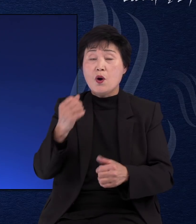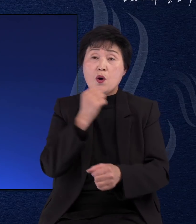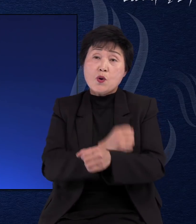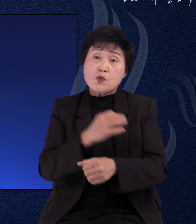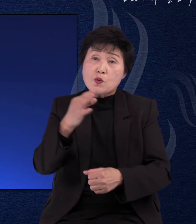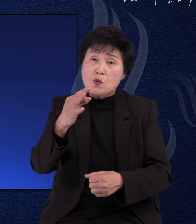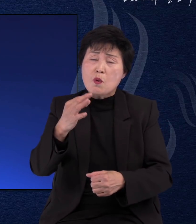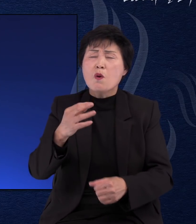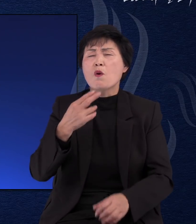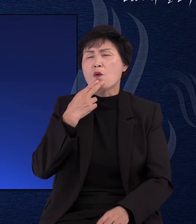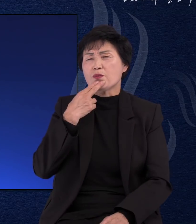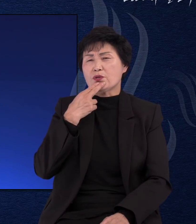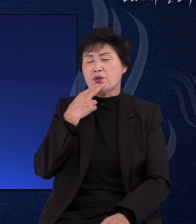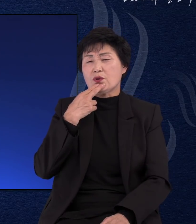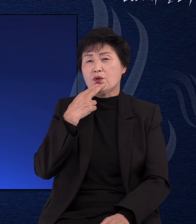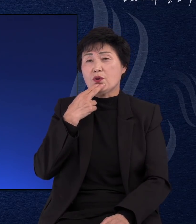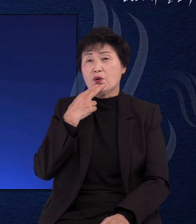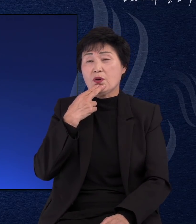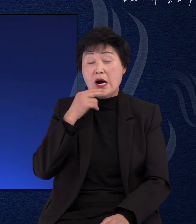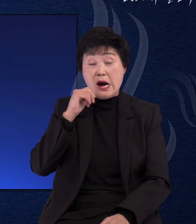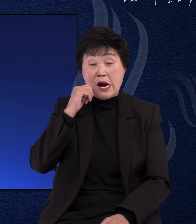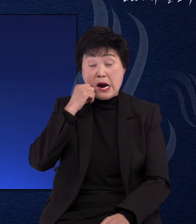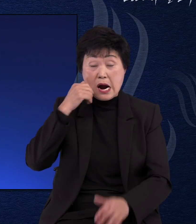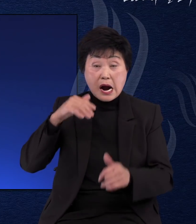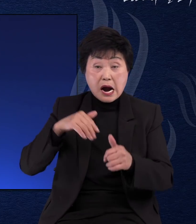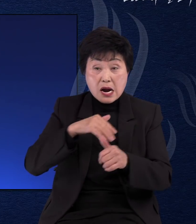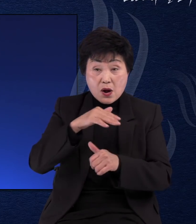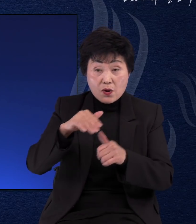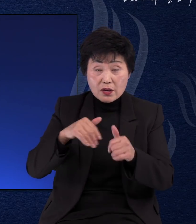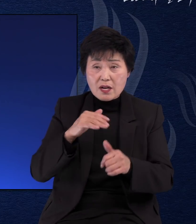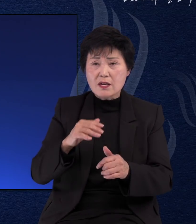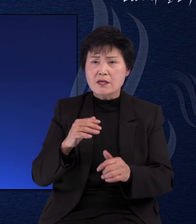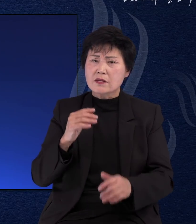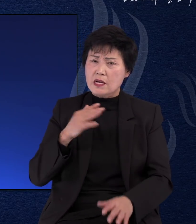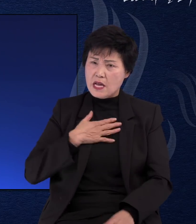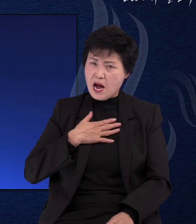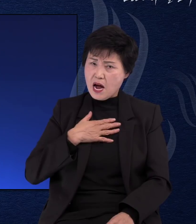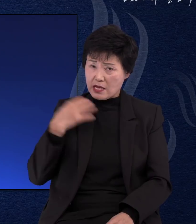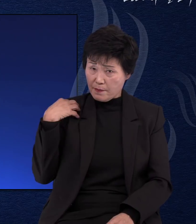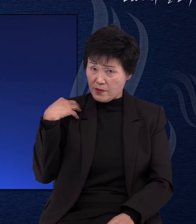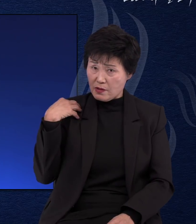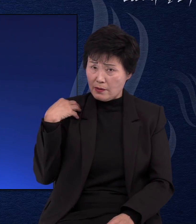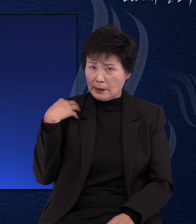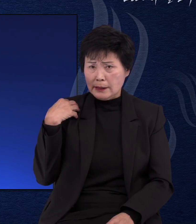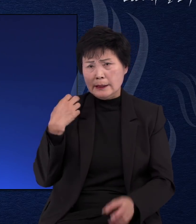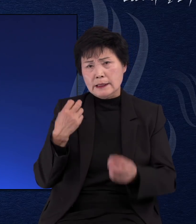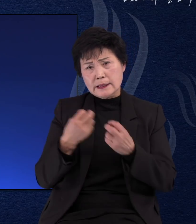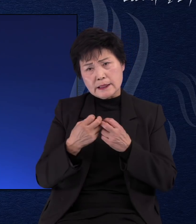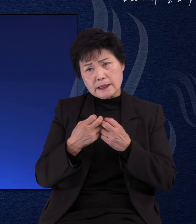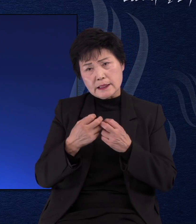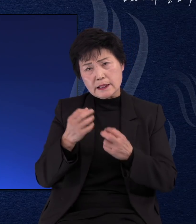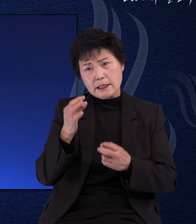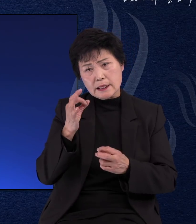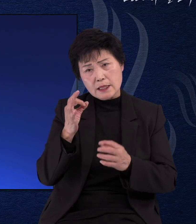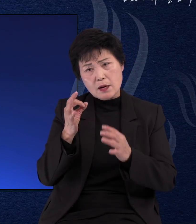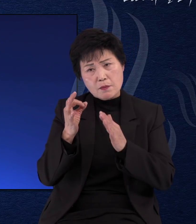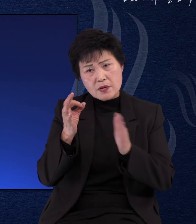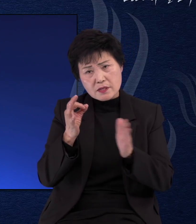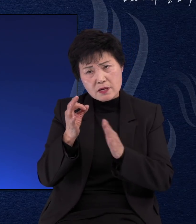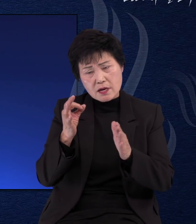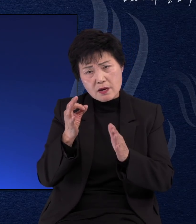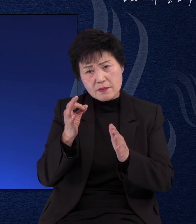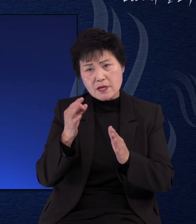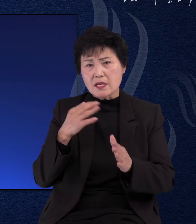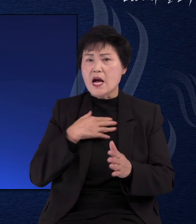목회를 이제 시작해야 된다고 생각하니, 이 10몇 명이 제가 못하겠다고 하면 갈 곳이 없겠구나 하는